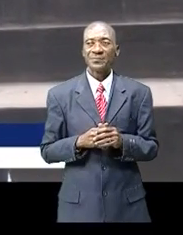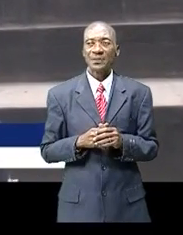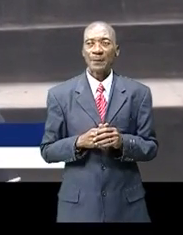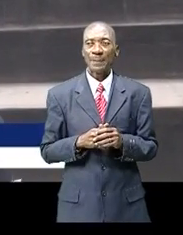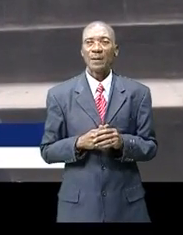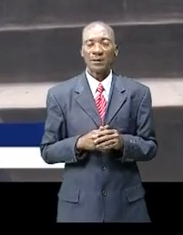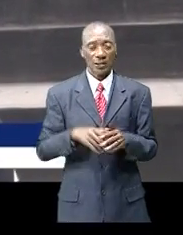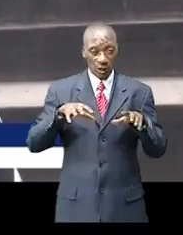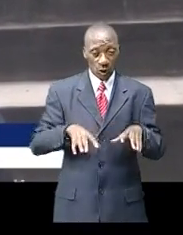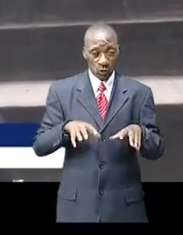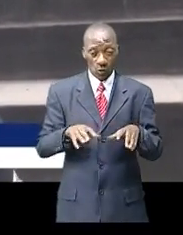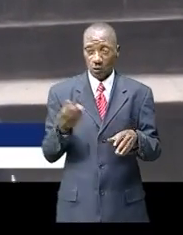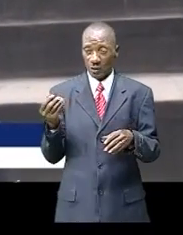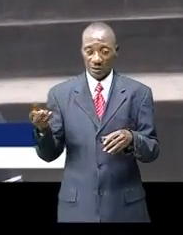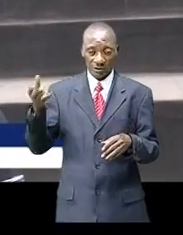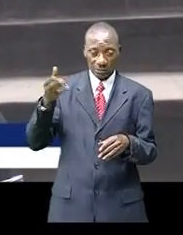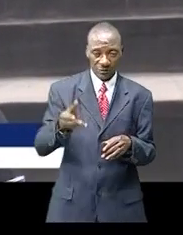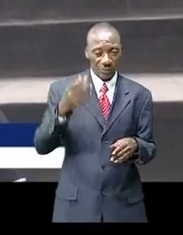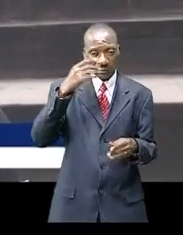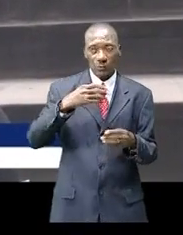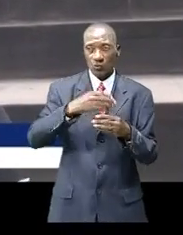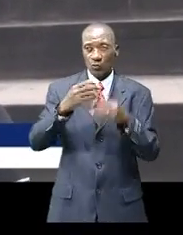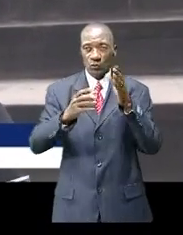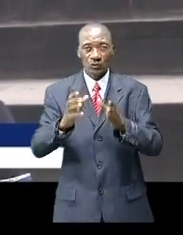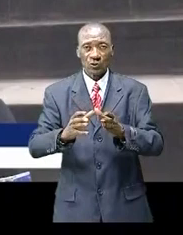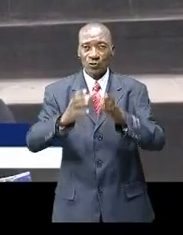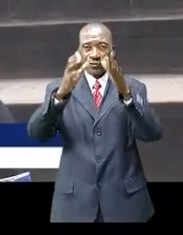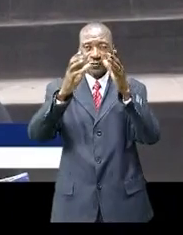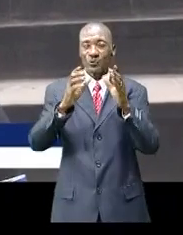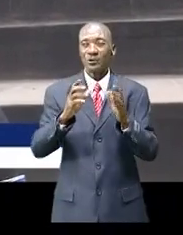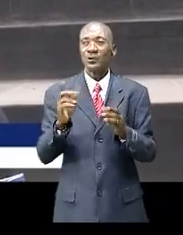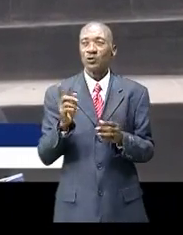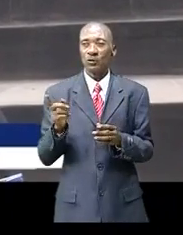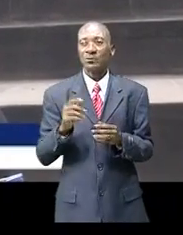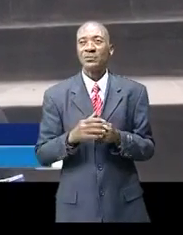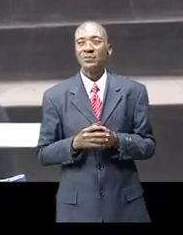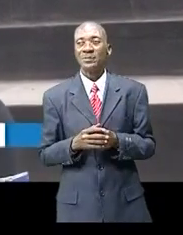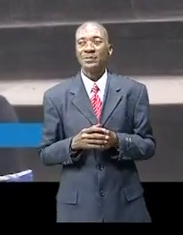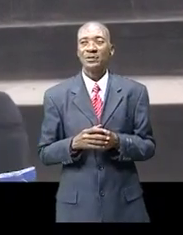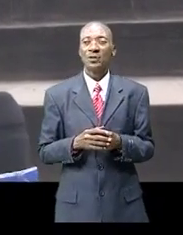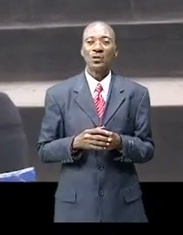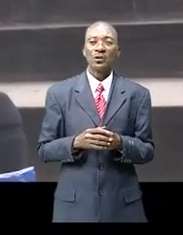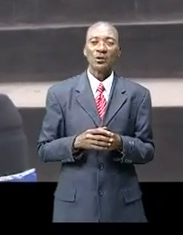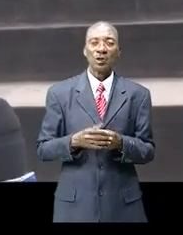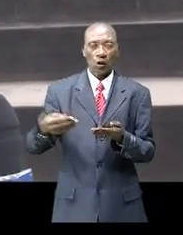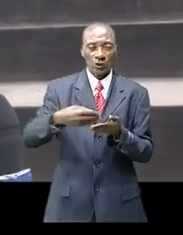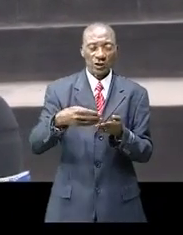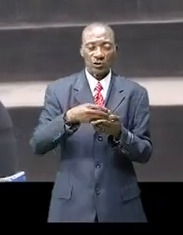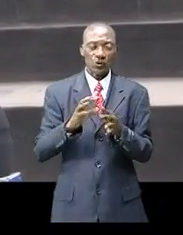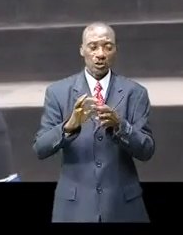donné son argent pour l'érection de cette tour ou la construction de ce lieu de Lumumba. Il y avait des cotisations de l'Union africaine